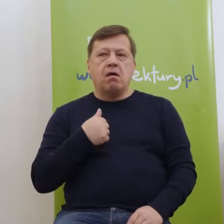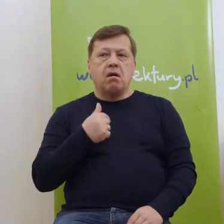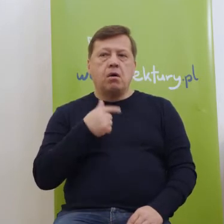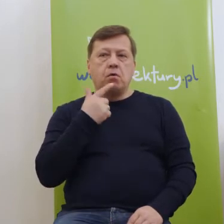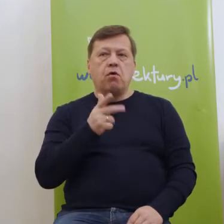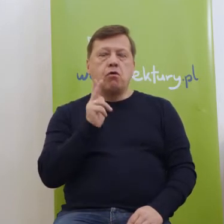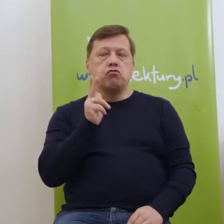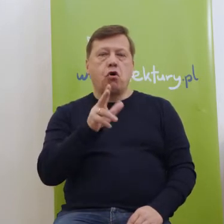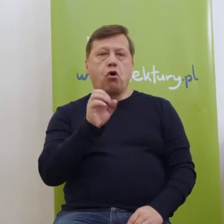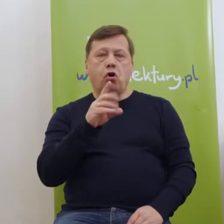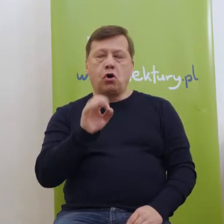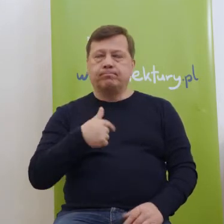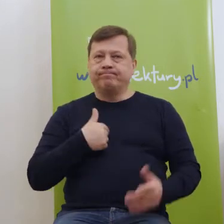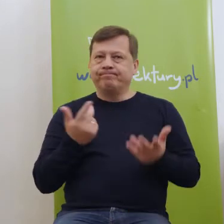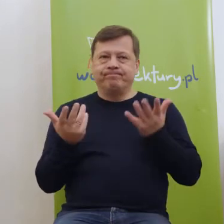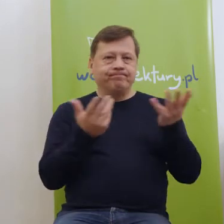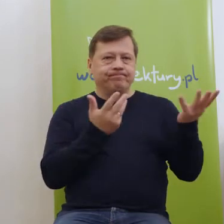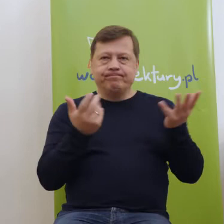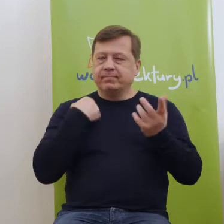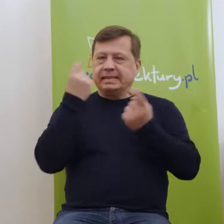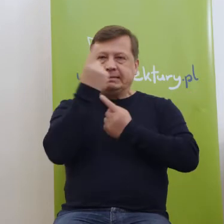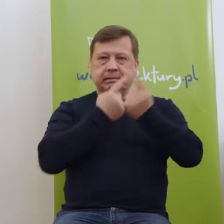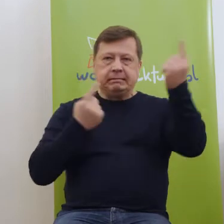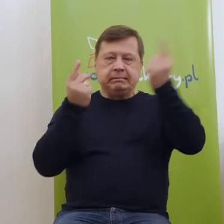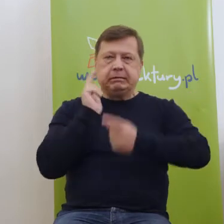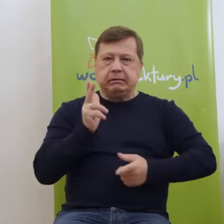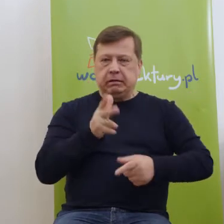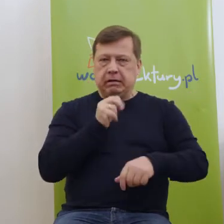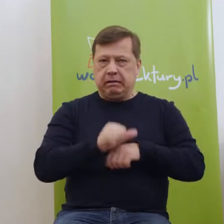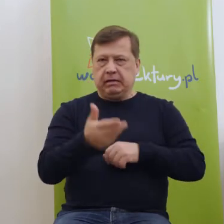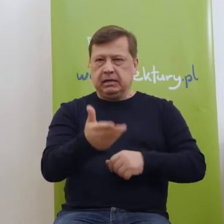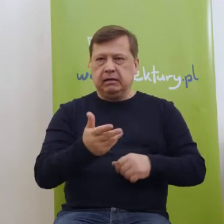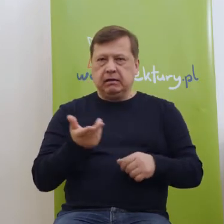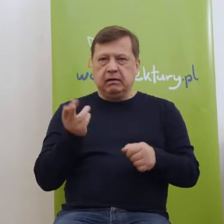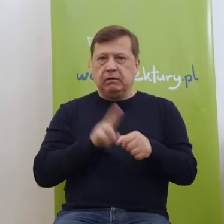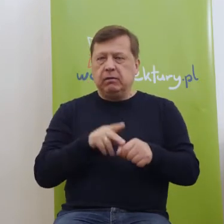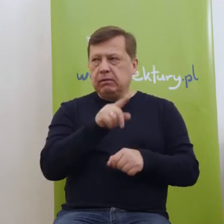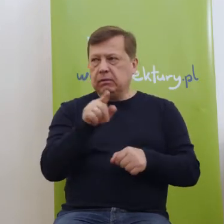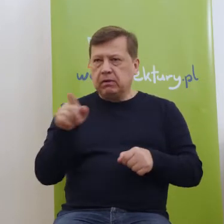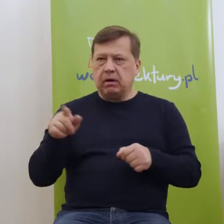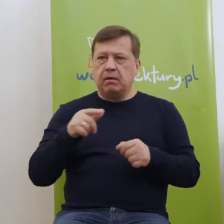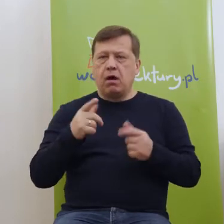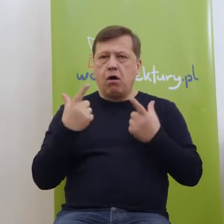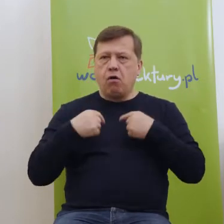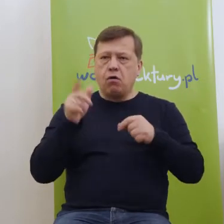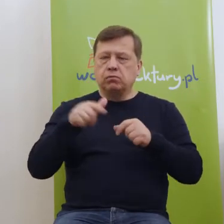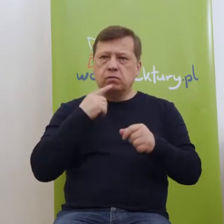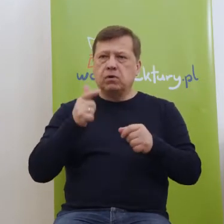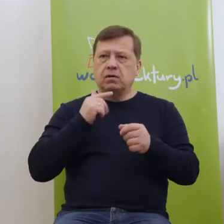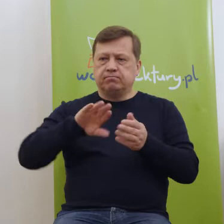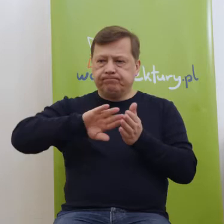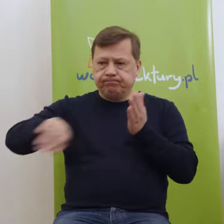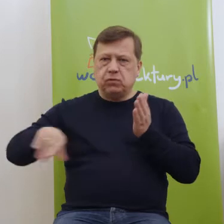konkolem. I zaczęłam się zastanawiać, którą z tych postaci należałoby wykreślić, żeby wszystko było